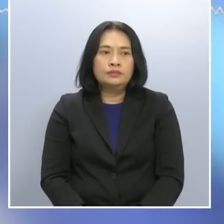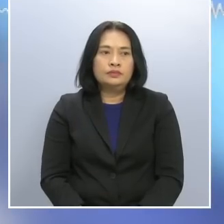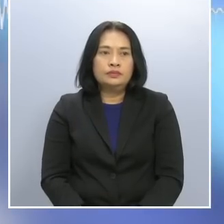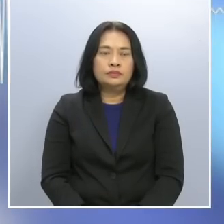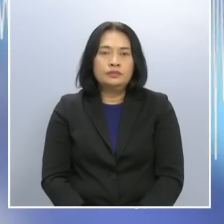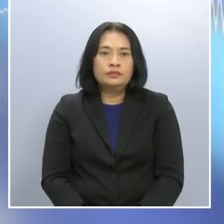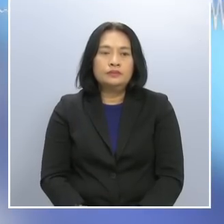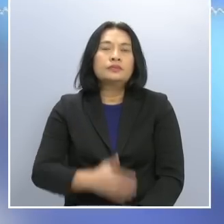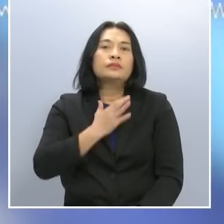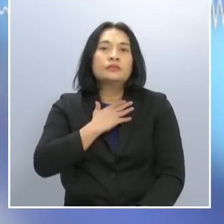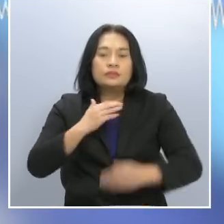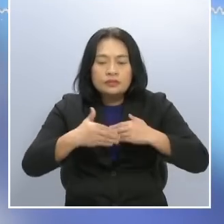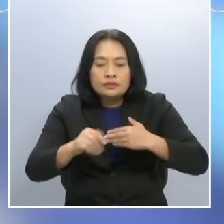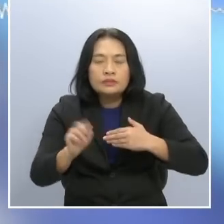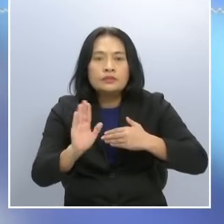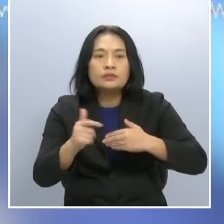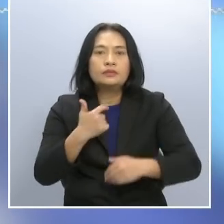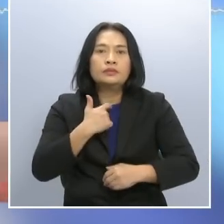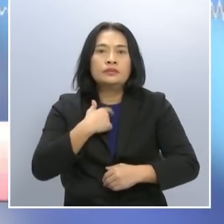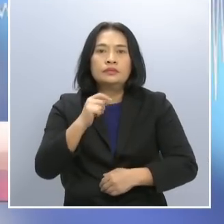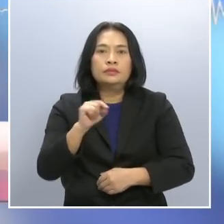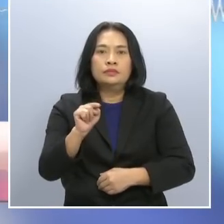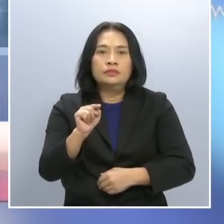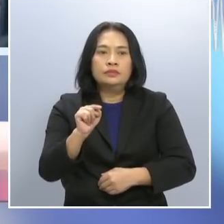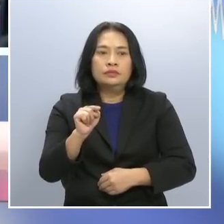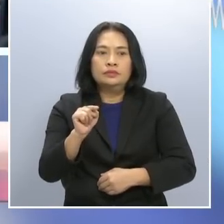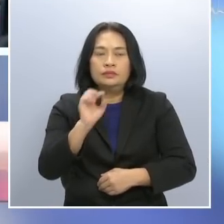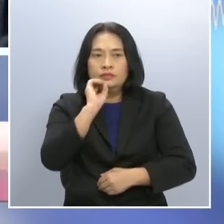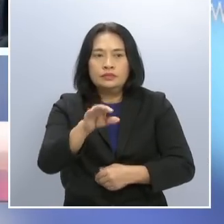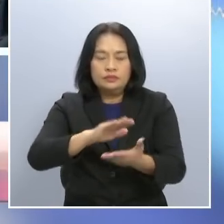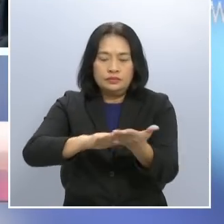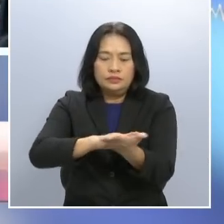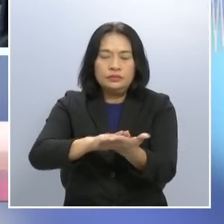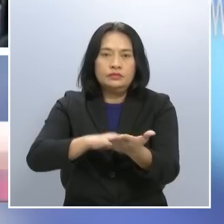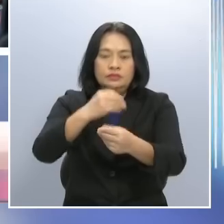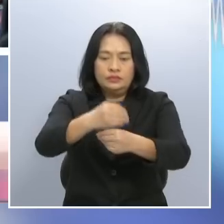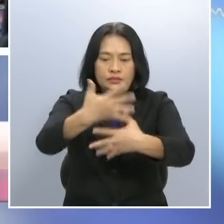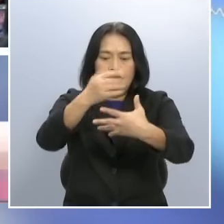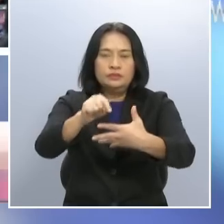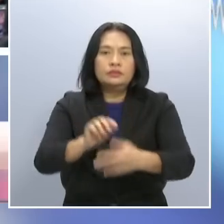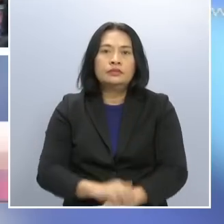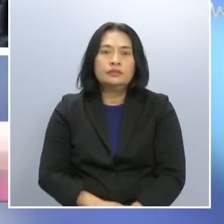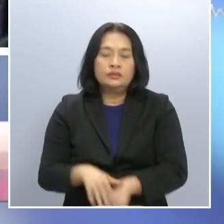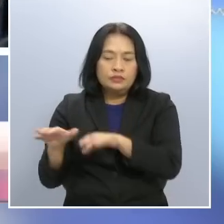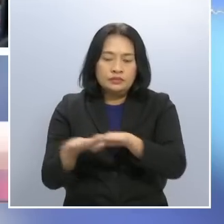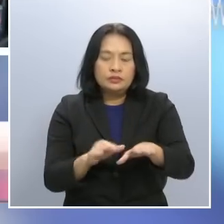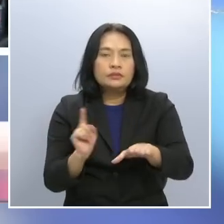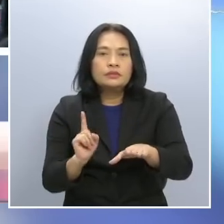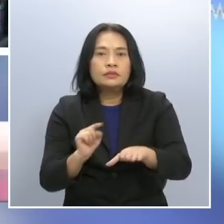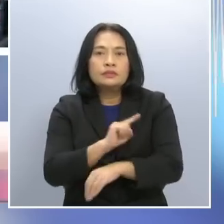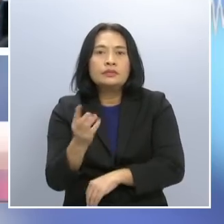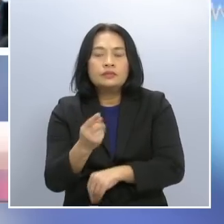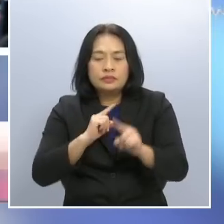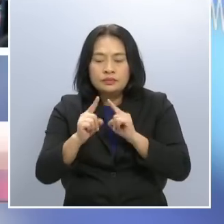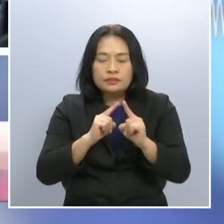อะไรเงี้ยครับก็เดี๋ยววันที่เดือนเนี่ยเดี๋ยวกำลังจะโพสต์ขออภัยว่าก็เอาไว้คุณก็พร้อมกันเมื่อไหร่ก็ว่ากันแล้วกันผ